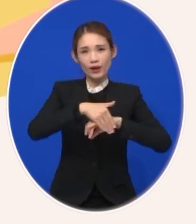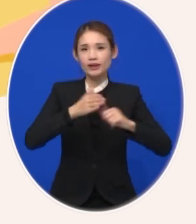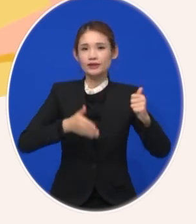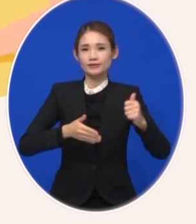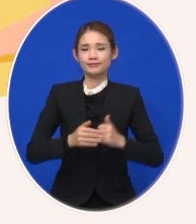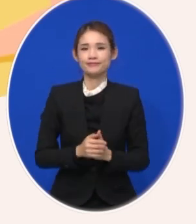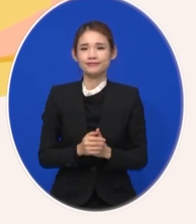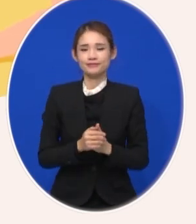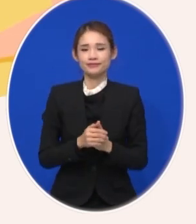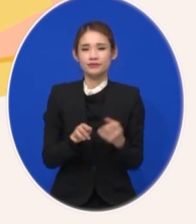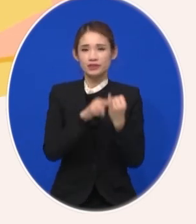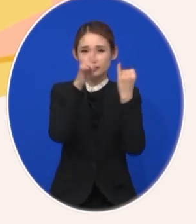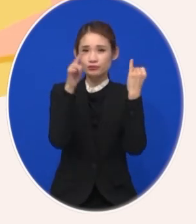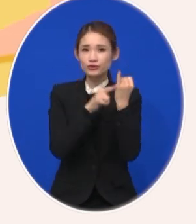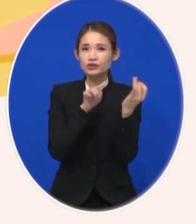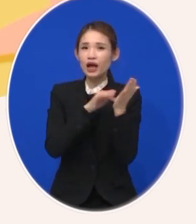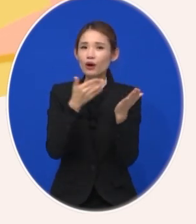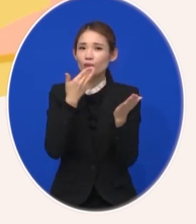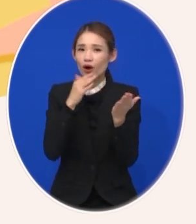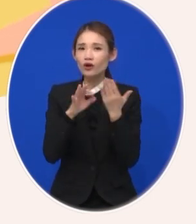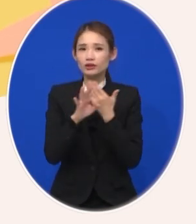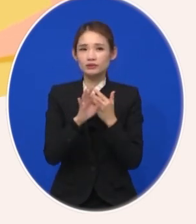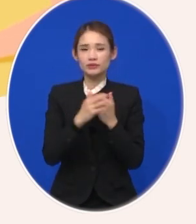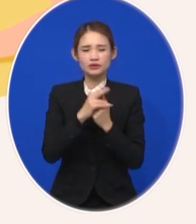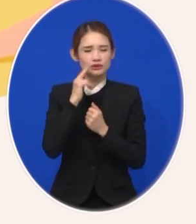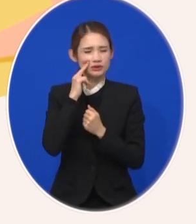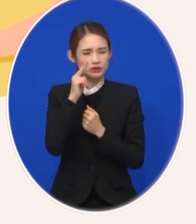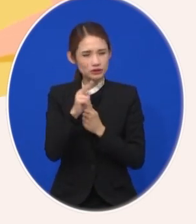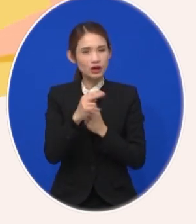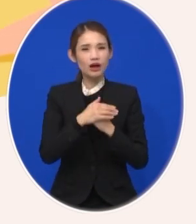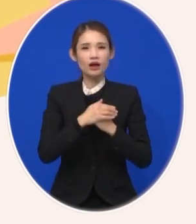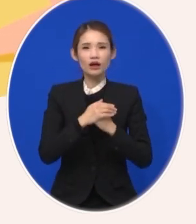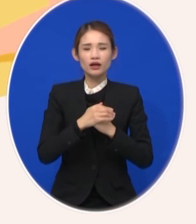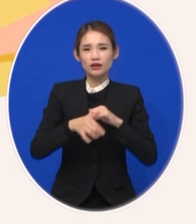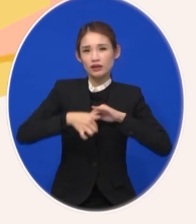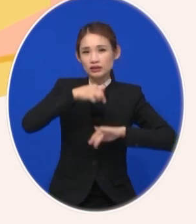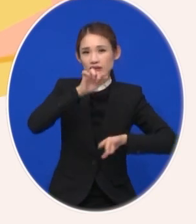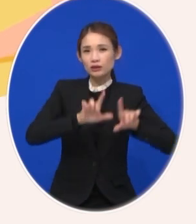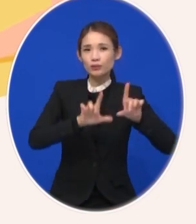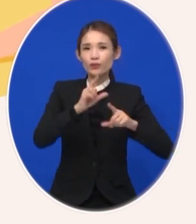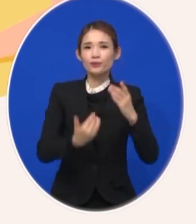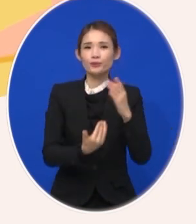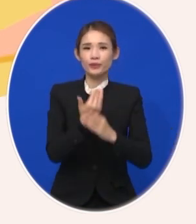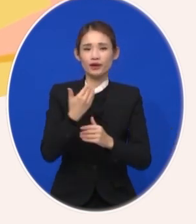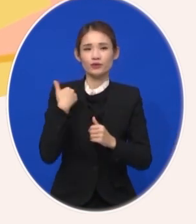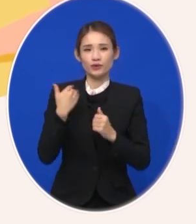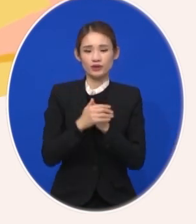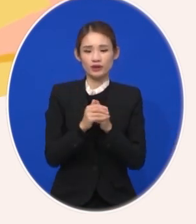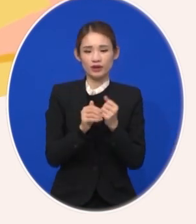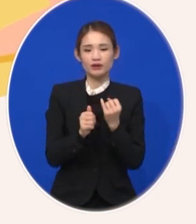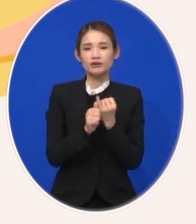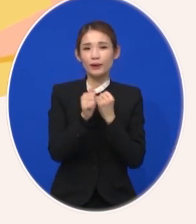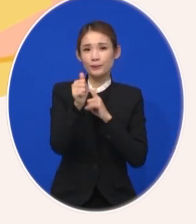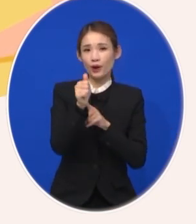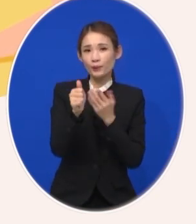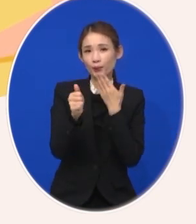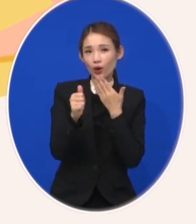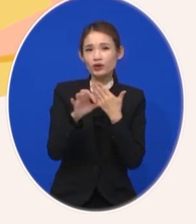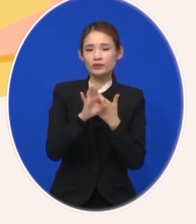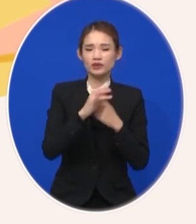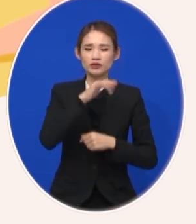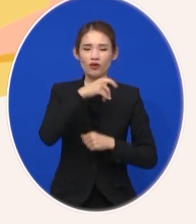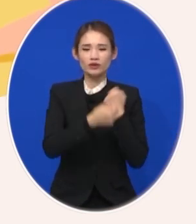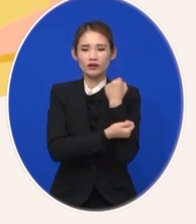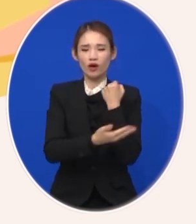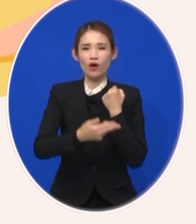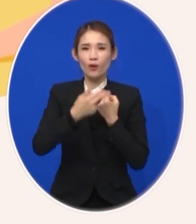좋습니다. 임신부가 이 약에 노출되는 경우 심각한 기형을 유발할 수 있습니다만 남편이 복용하는 경우